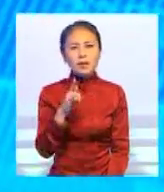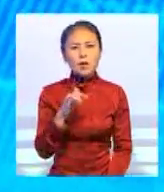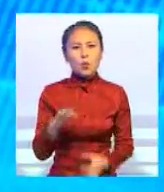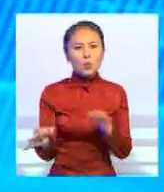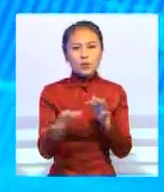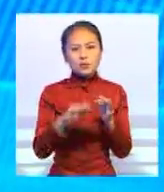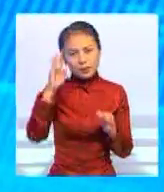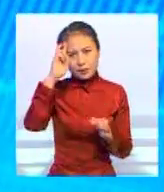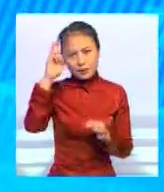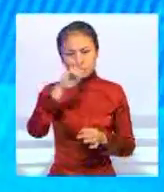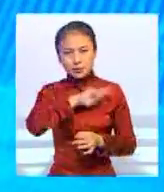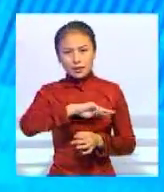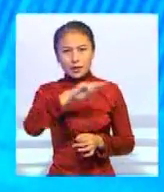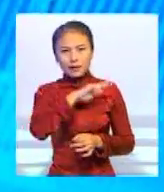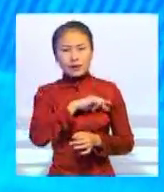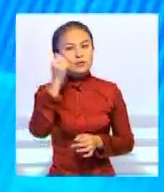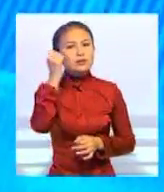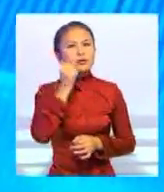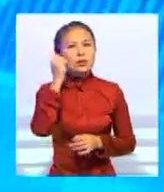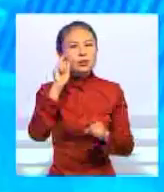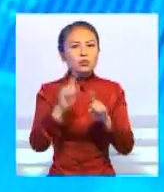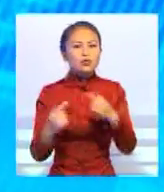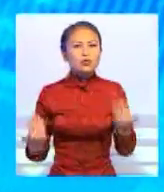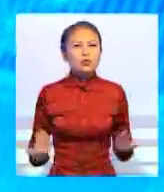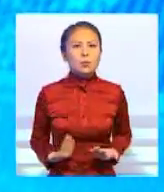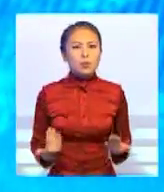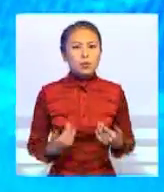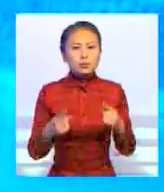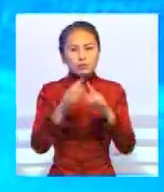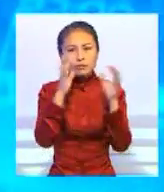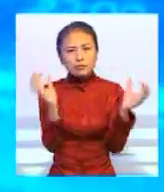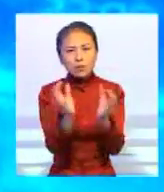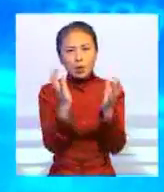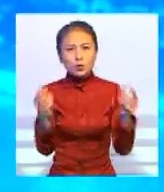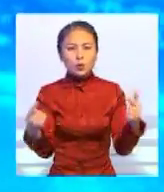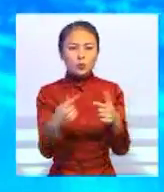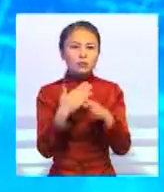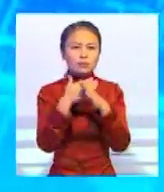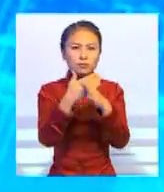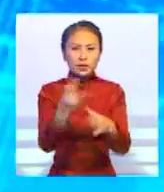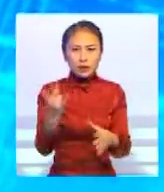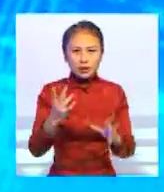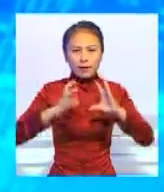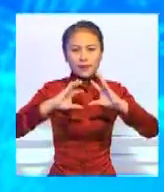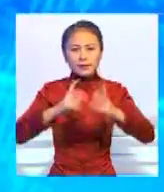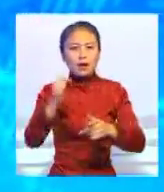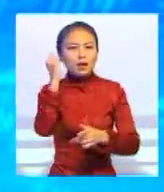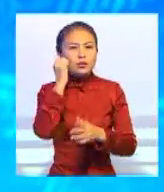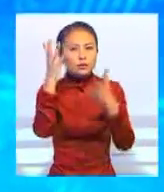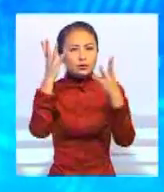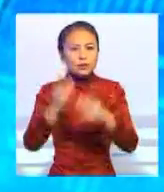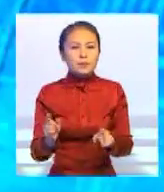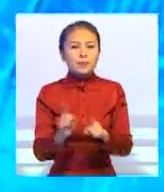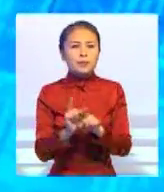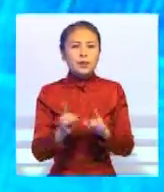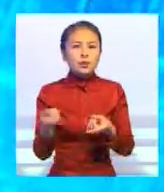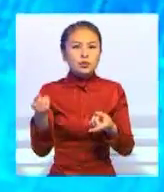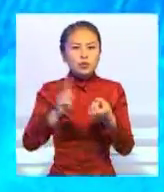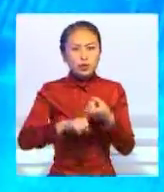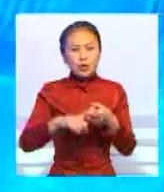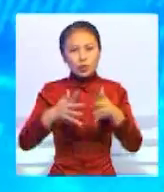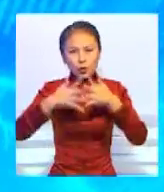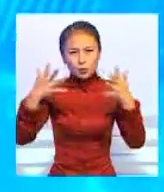Маңғыстау облысының мемлекеттік қызметкерлері қарияларға тұрақты түрде қамқорлық танытып, қолдау көрсетіп келеді. Халықаралық қарттар күніне орай